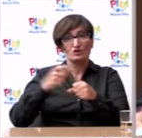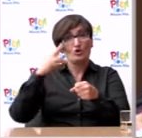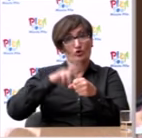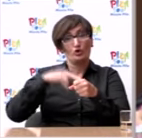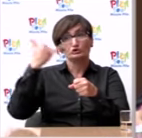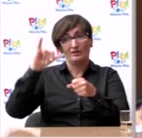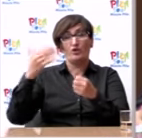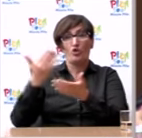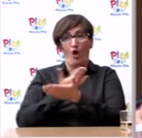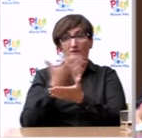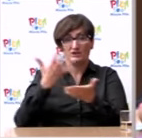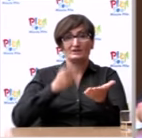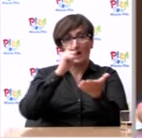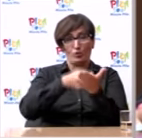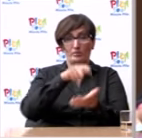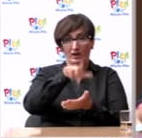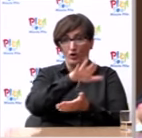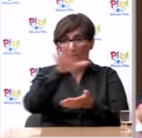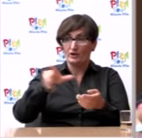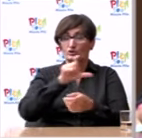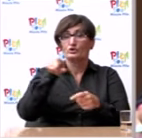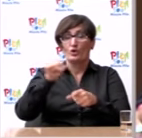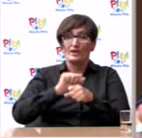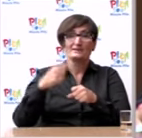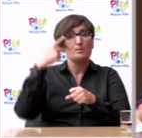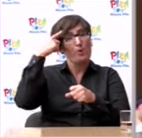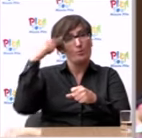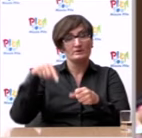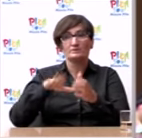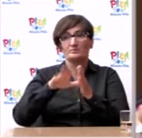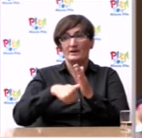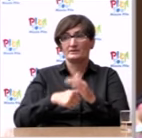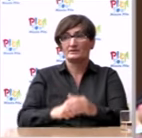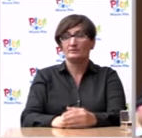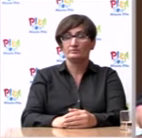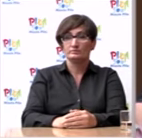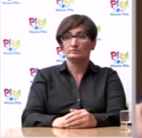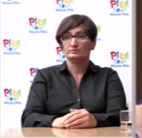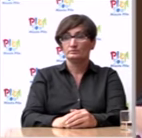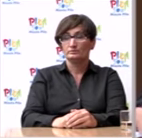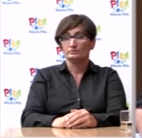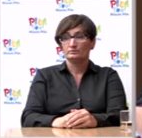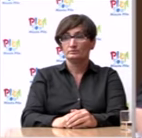nasz taki pomysł, żeby tam posadowić tylko i wyłącznie usługi i produkcję?